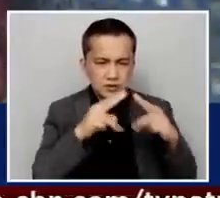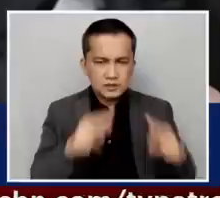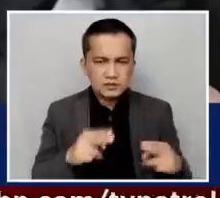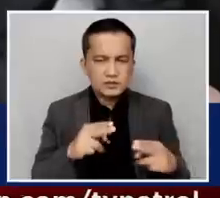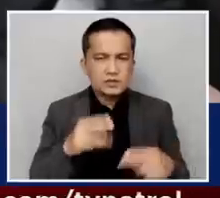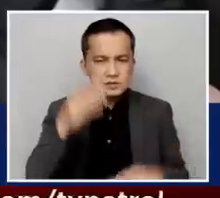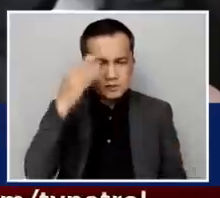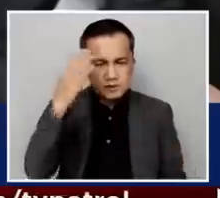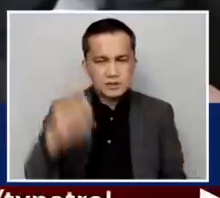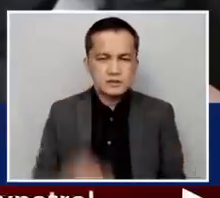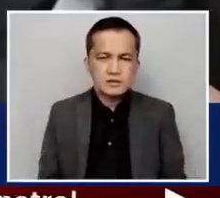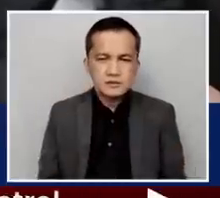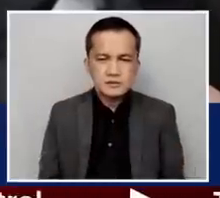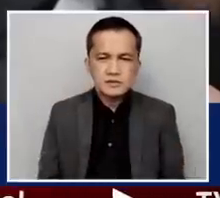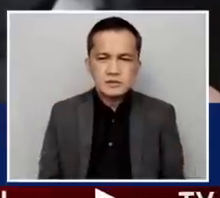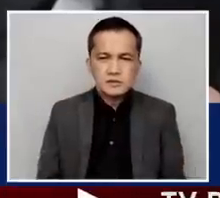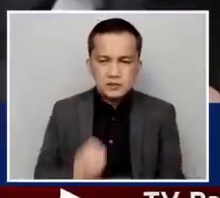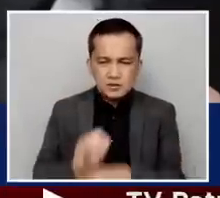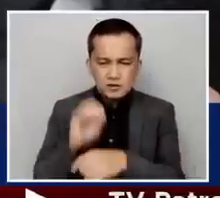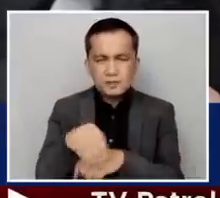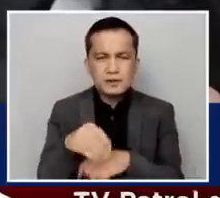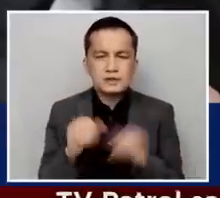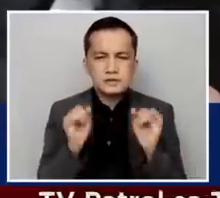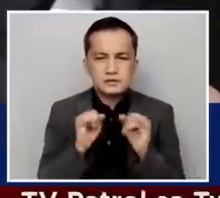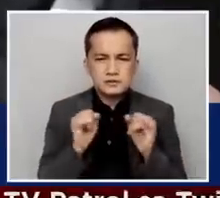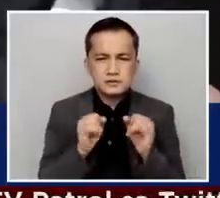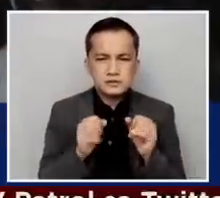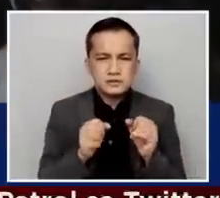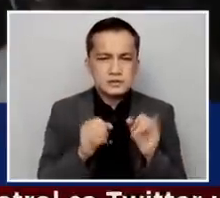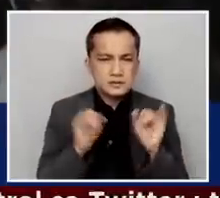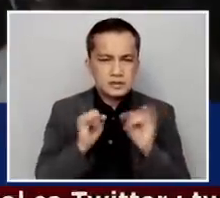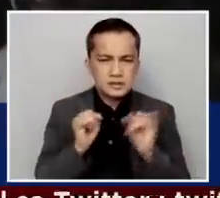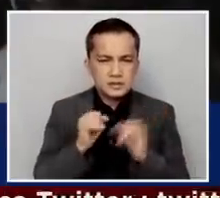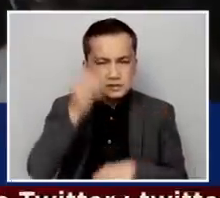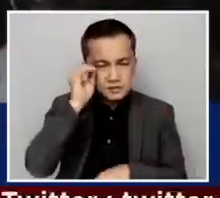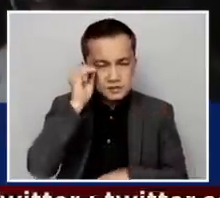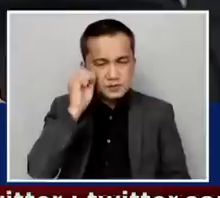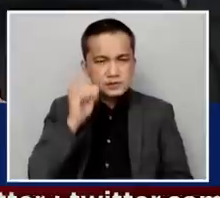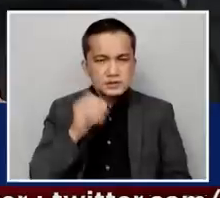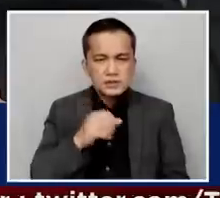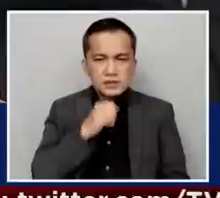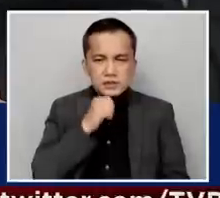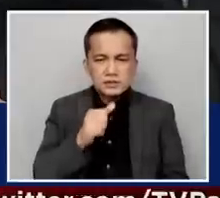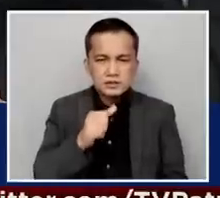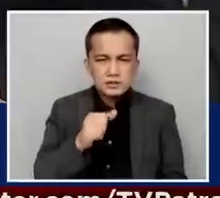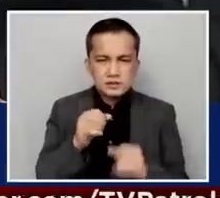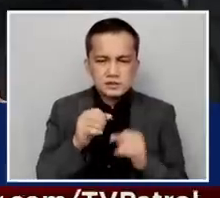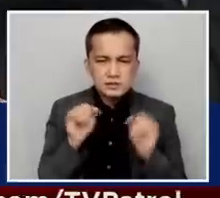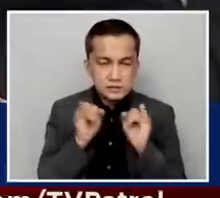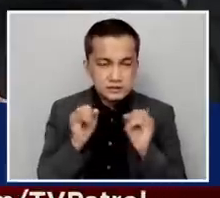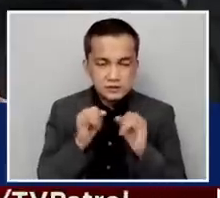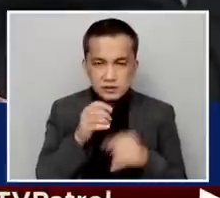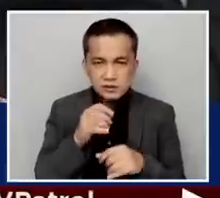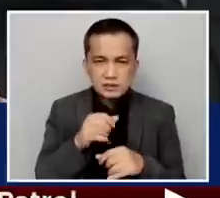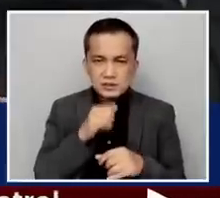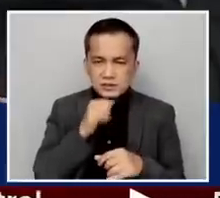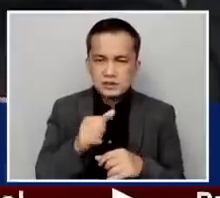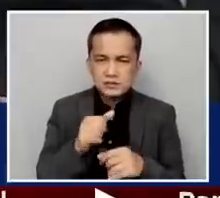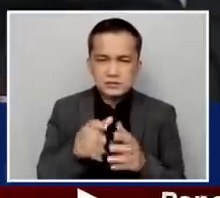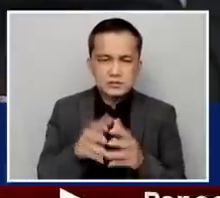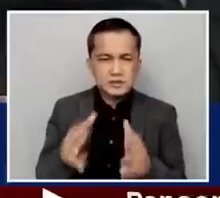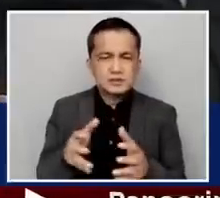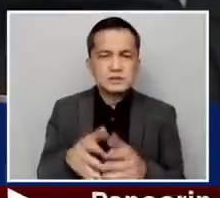Bulacan. Nasobrahan po sa lamig, nagyelo po yung sibuyas. Kung hindi po sana ito nabulok, baka palagay ko po hindi po masyado